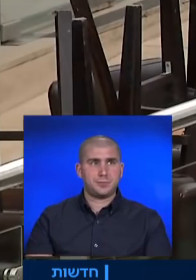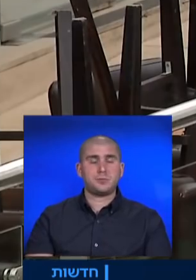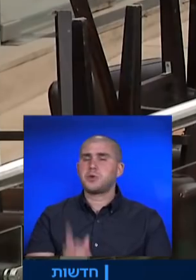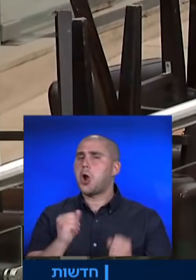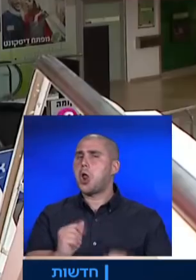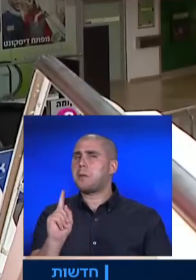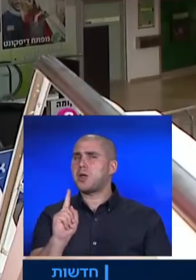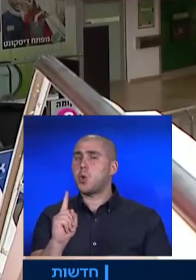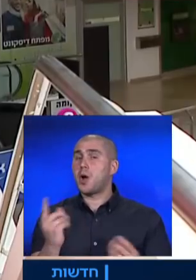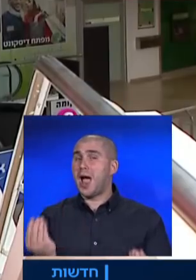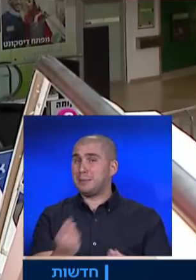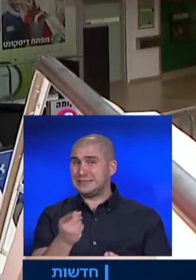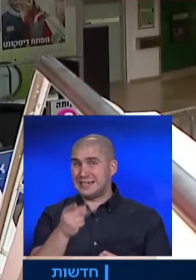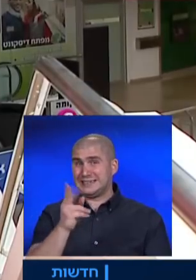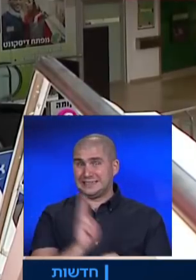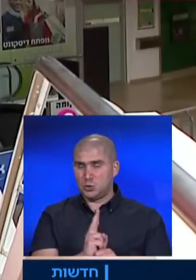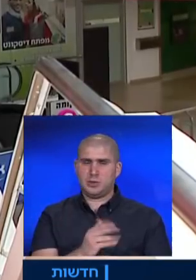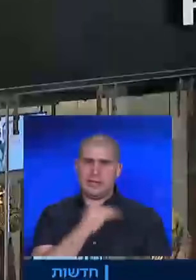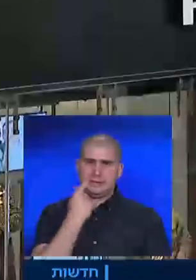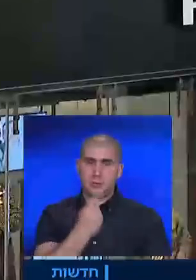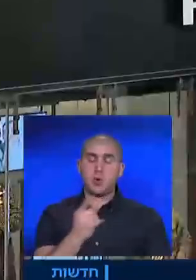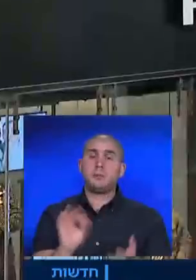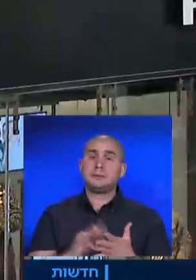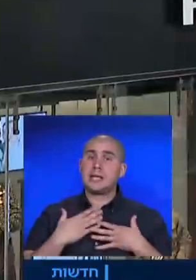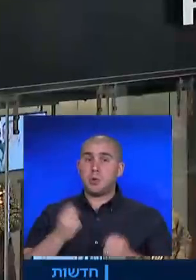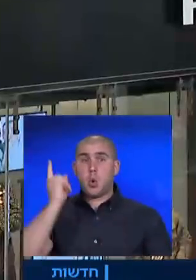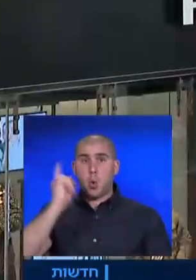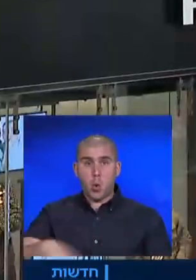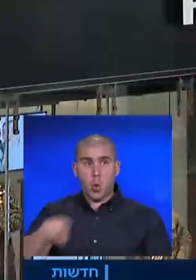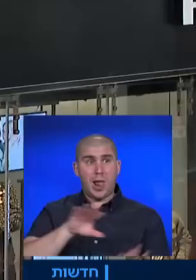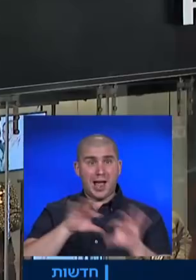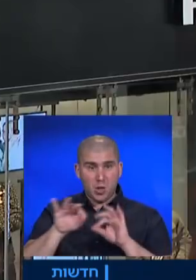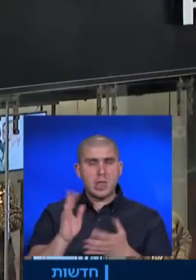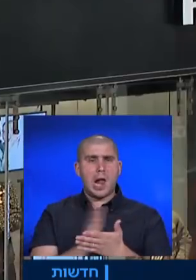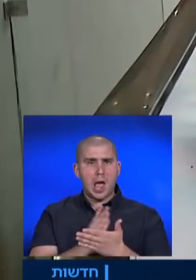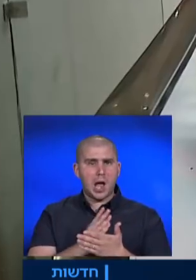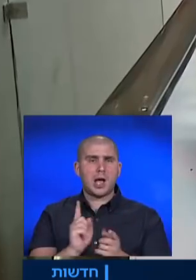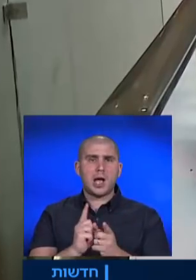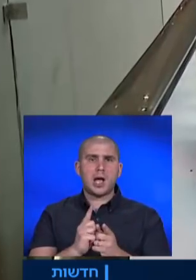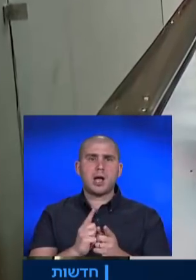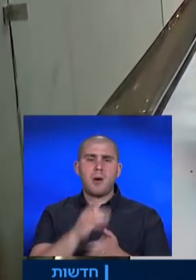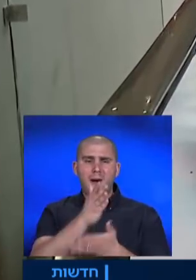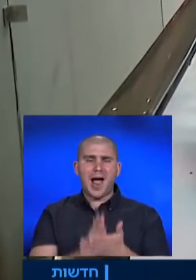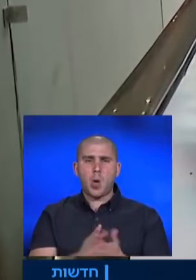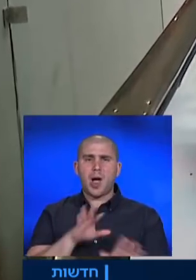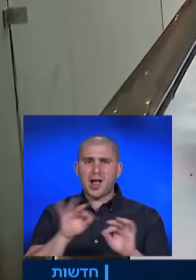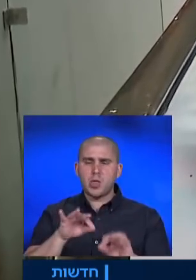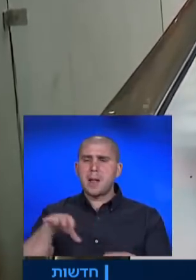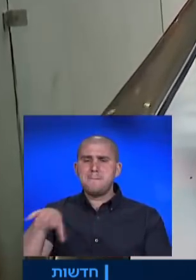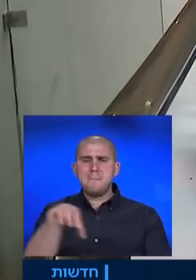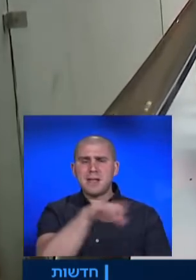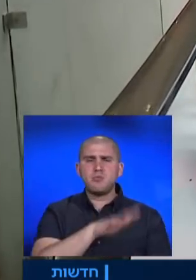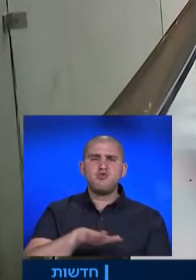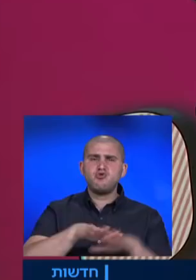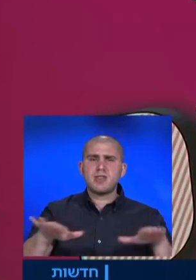הללו יספיקו. במשרד הבריאות הורו בימים האחרונים לקניונים להיערך לחלוקה של הקניון למתחמים בשטח של כ-5,000